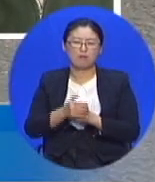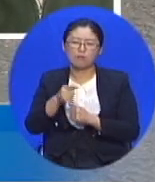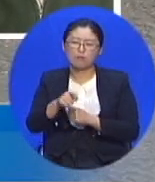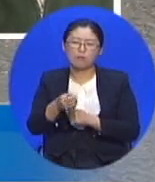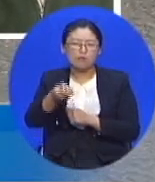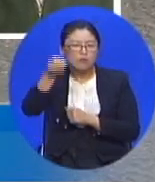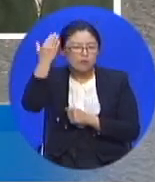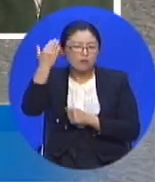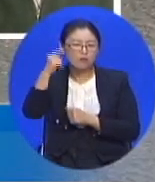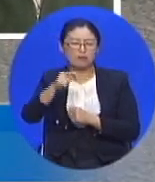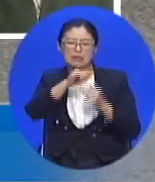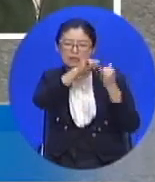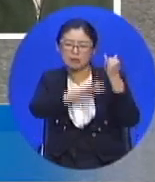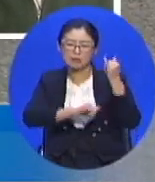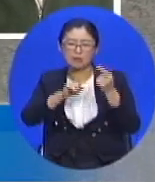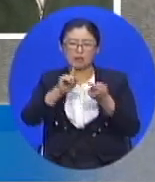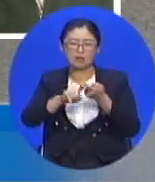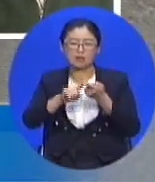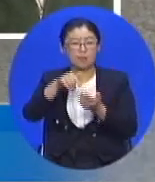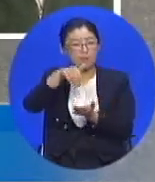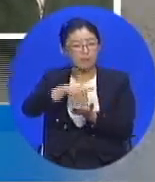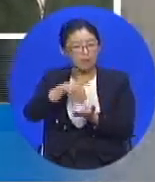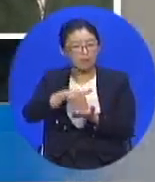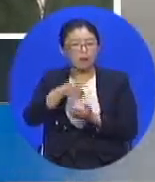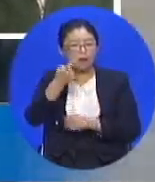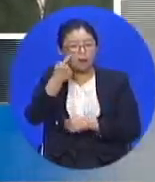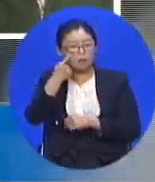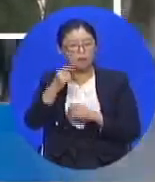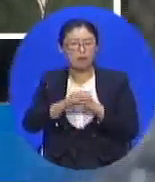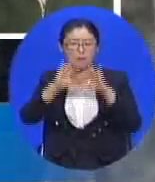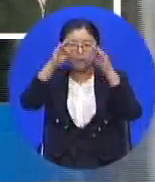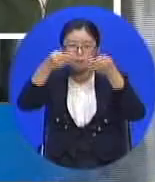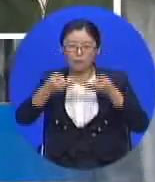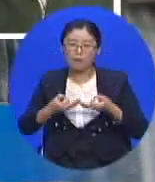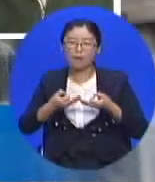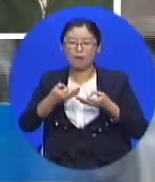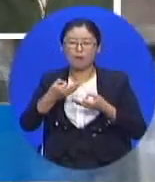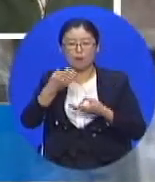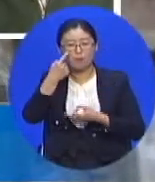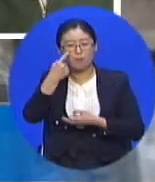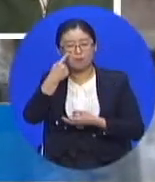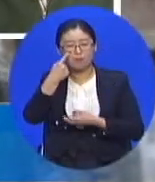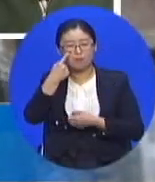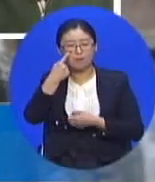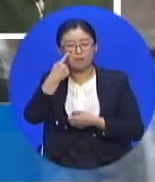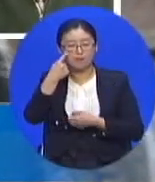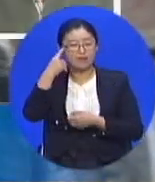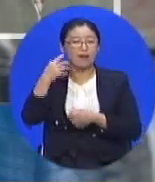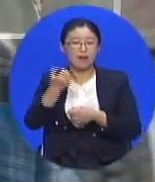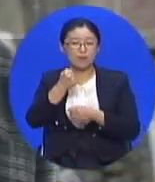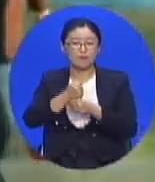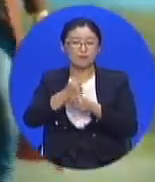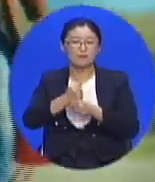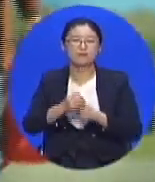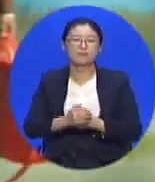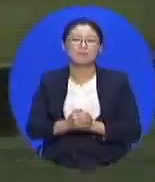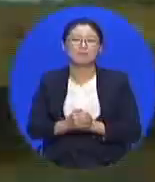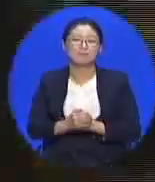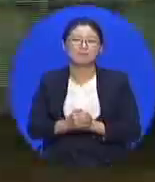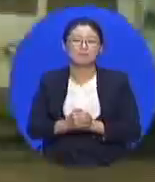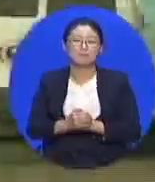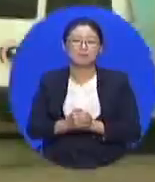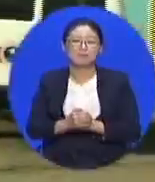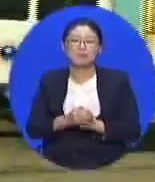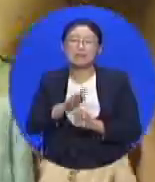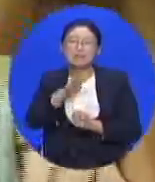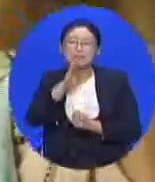부분들에 대해서 좀 각성을 하자, 좀 되새김을 하자 그러한 차원에서 이 영화를 연출하게 된 겁니다. 이처럼